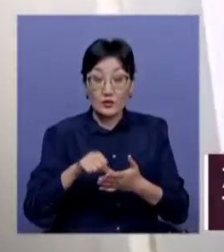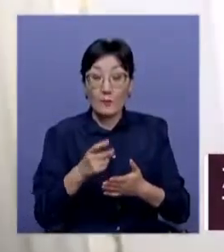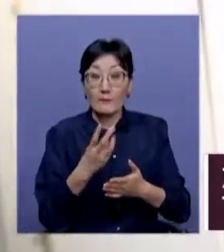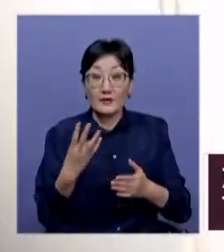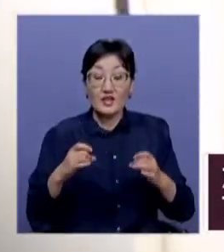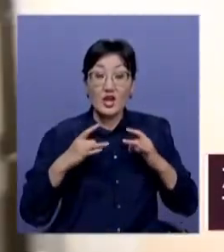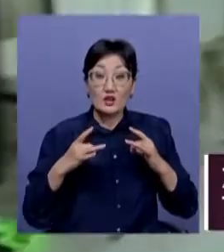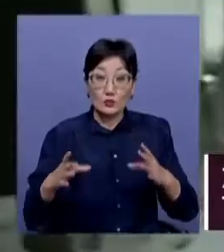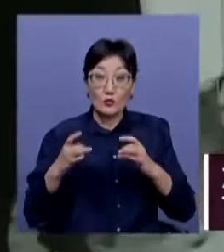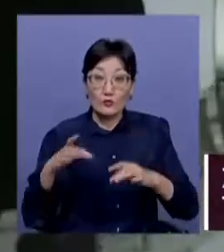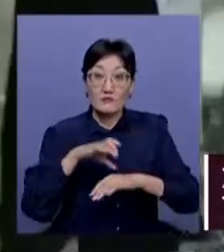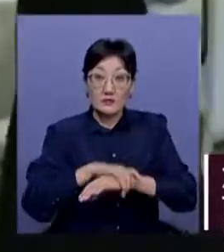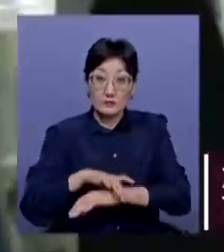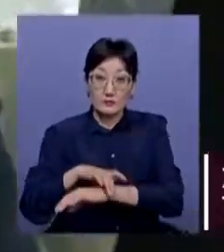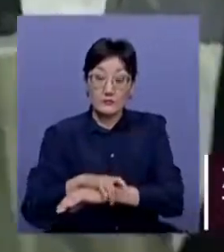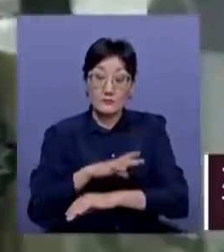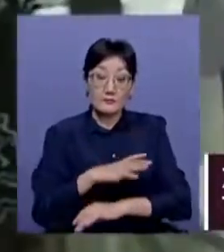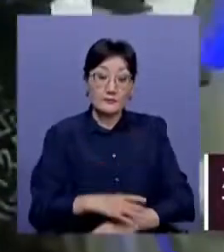бірнеше тойдың үстінен түсті.